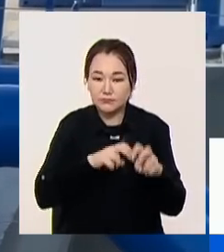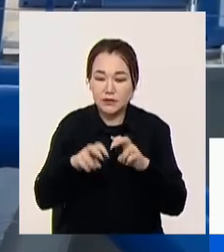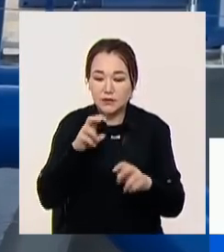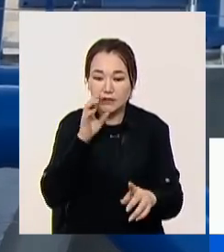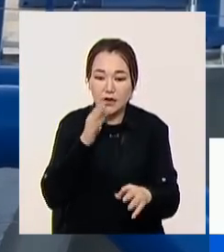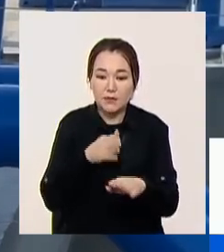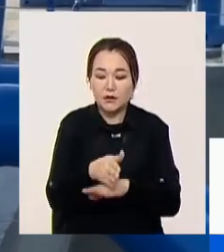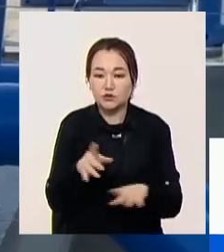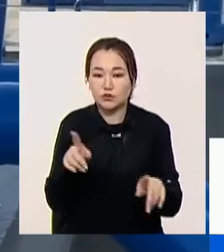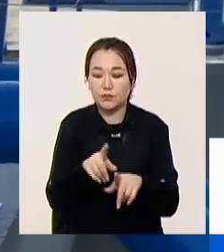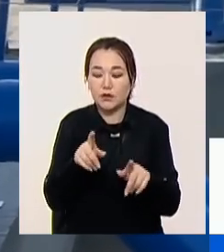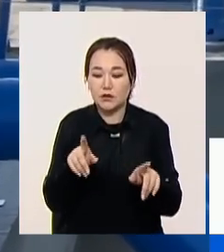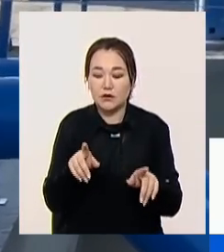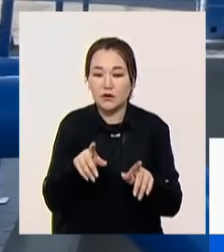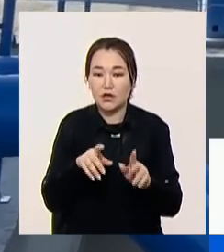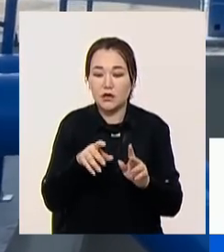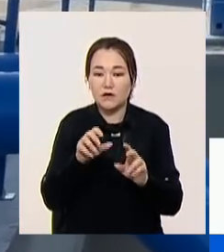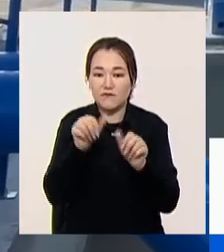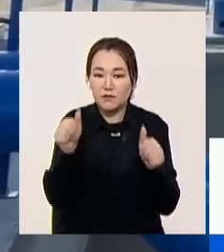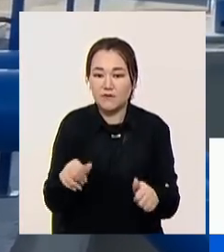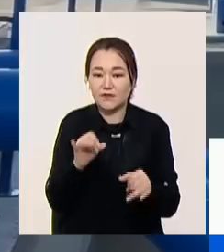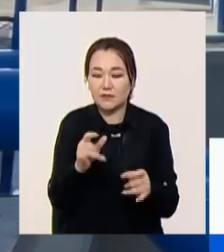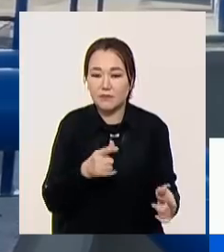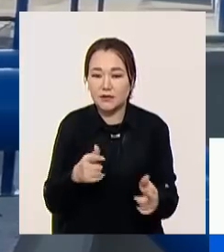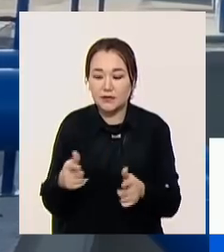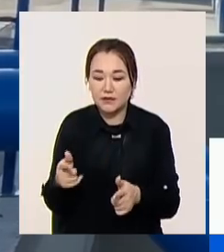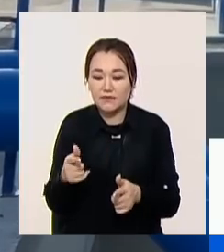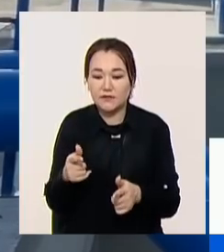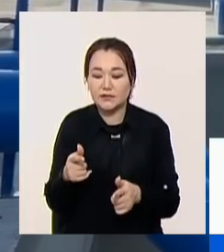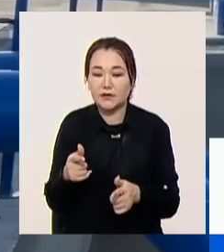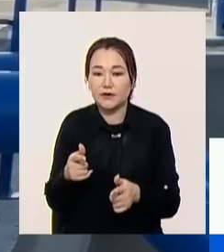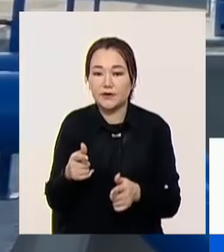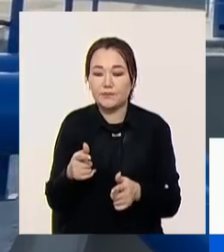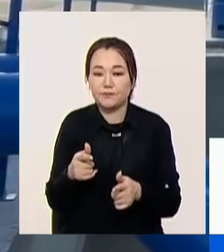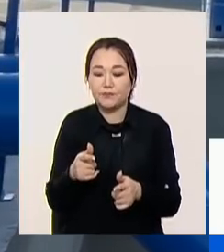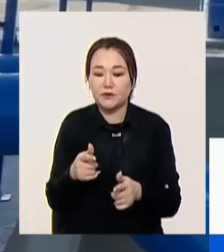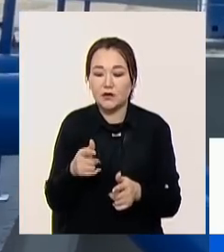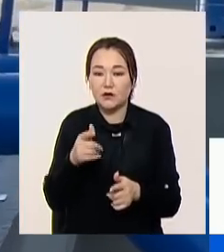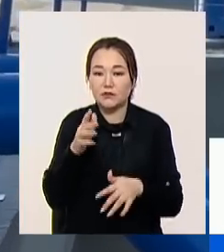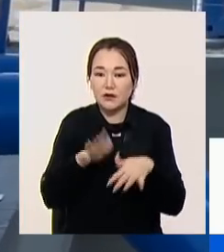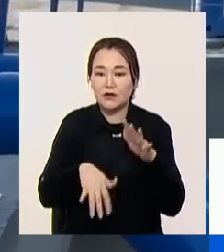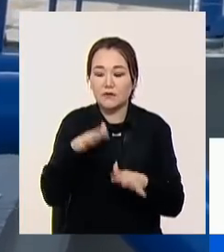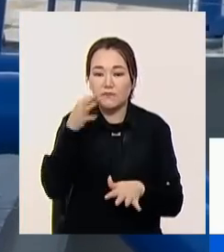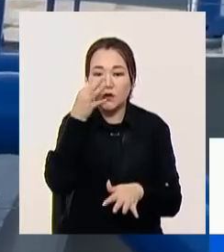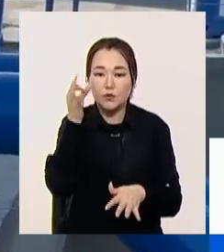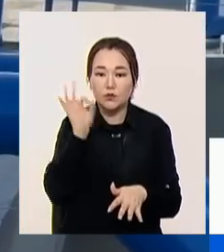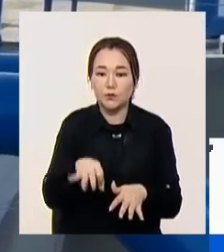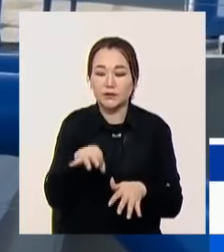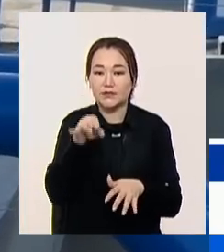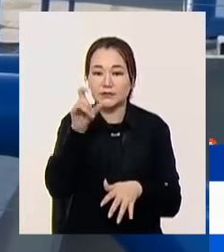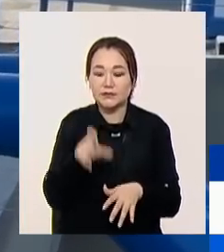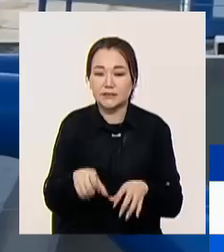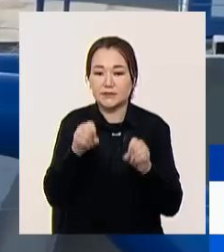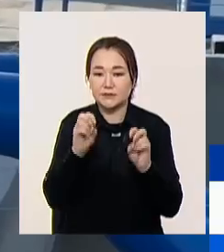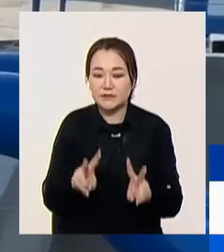то, чтобы формировать и подготавливать навыки специалиста,